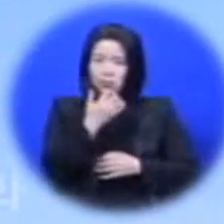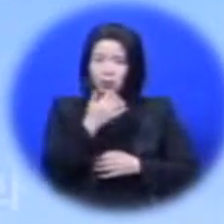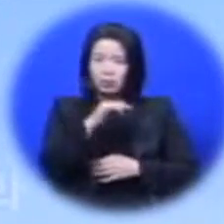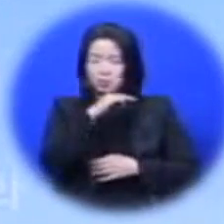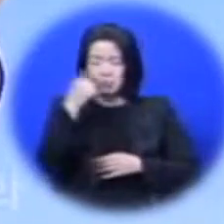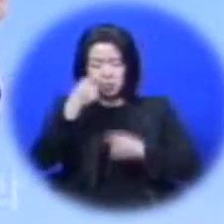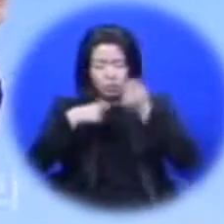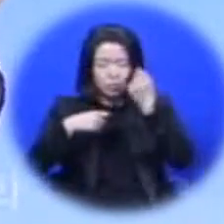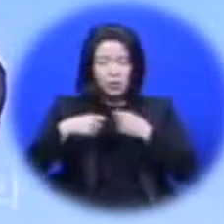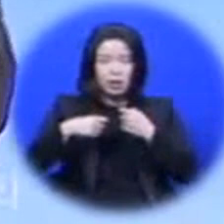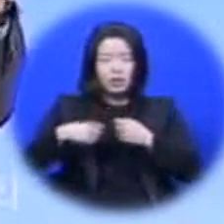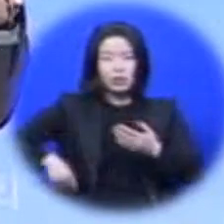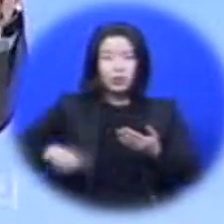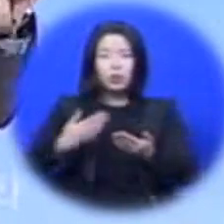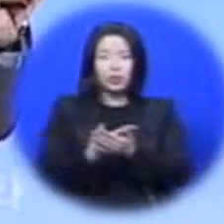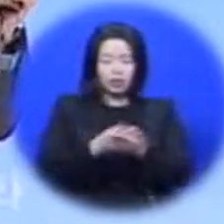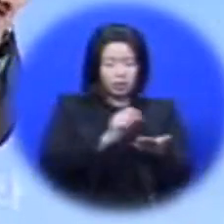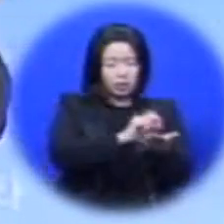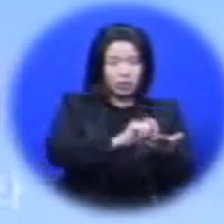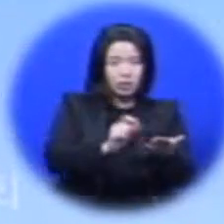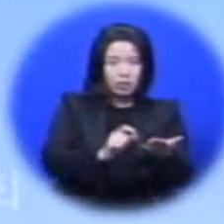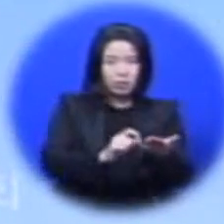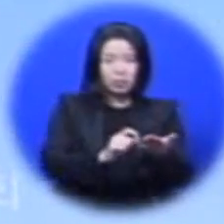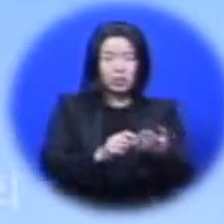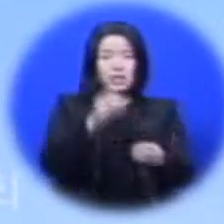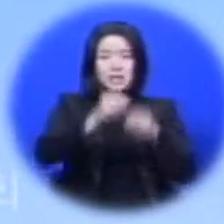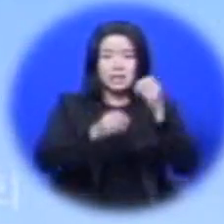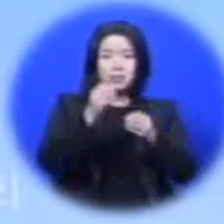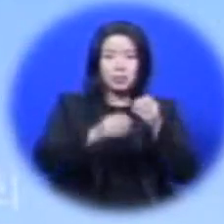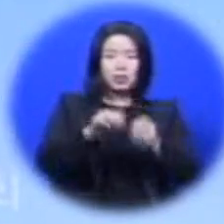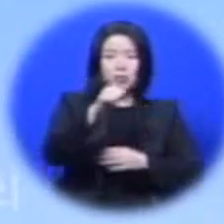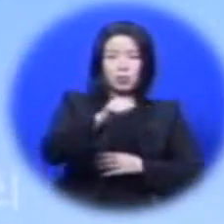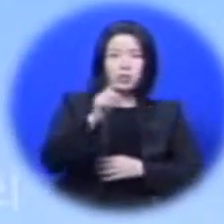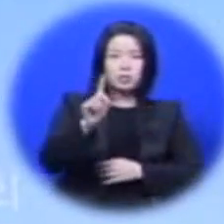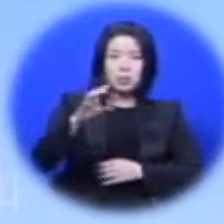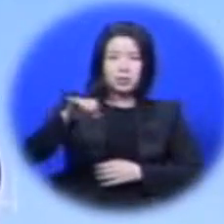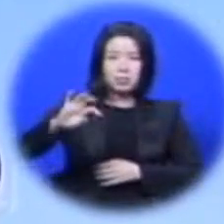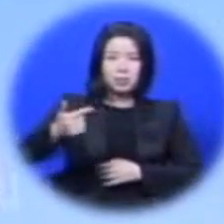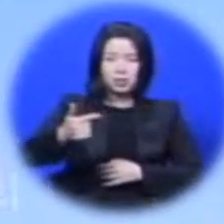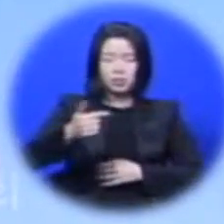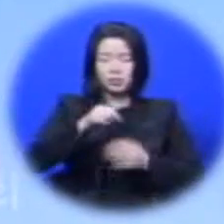기록을 이 시편 속에 여러 편 기록, 시편 51편은 대표적이죠.